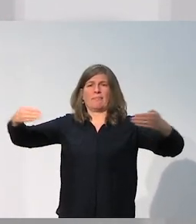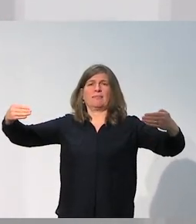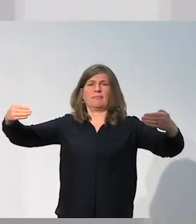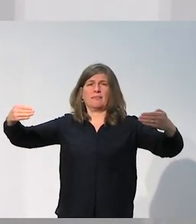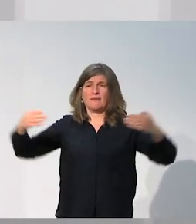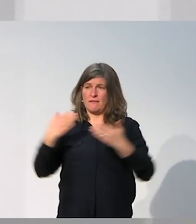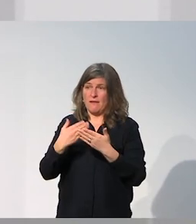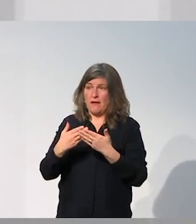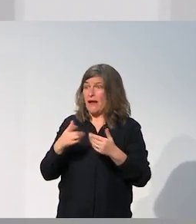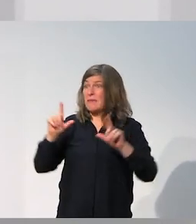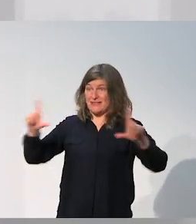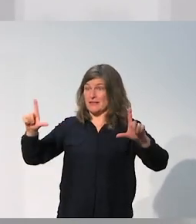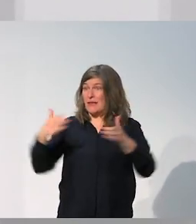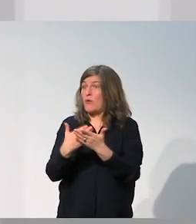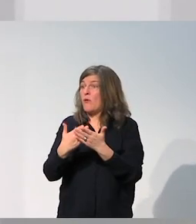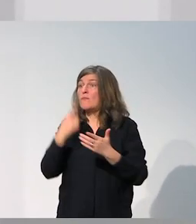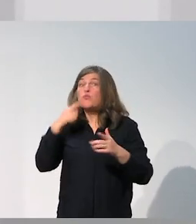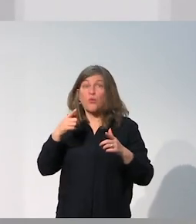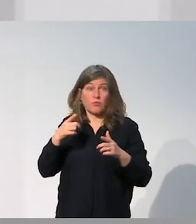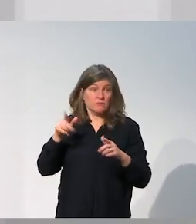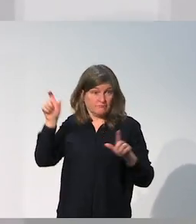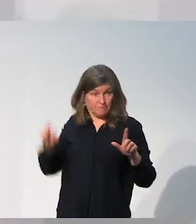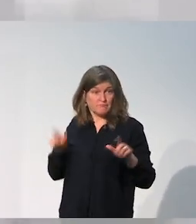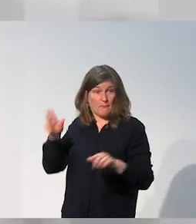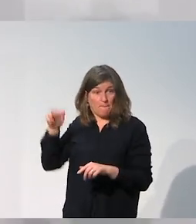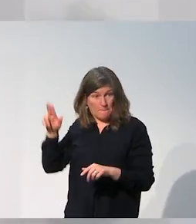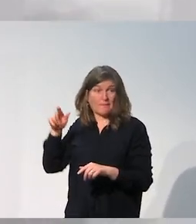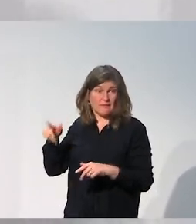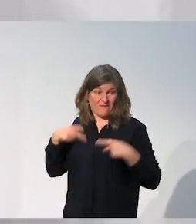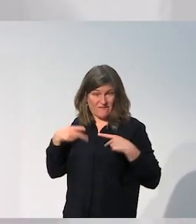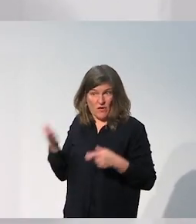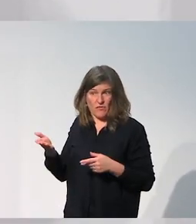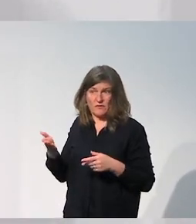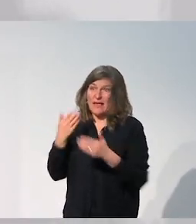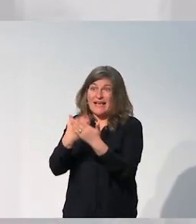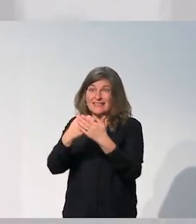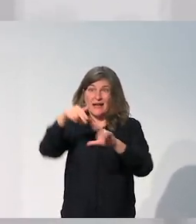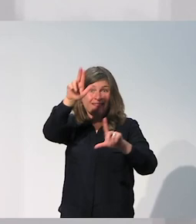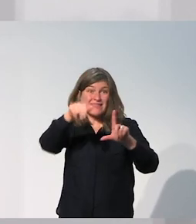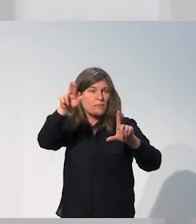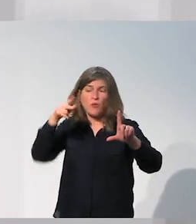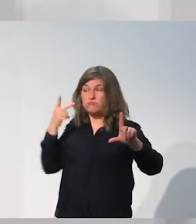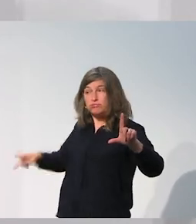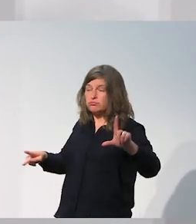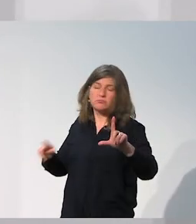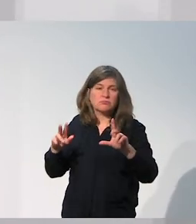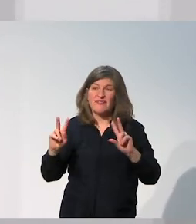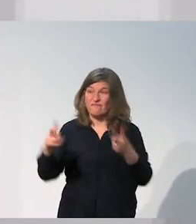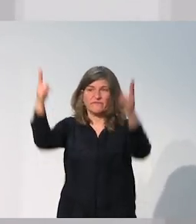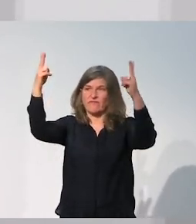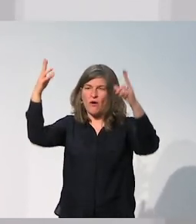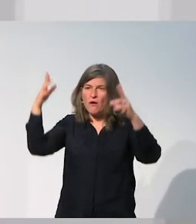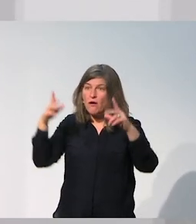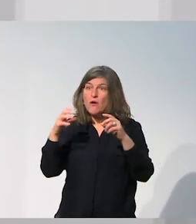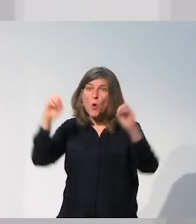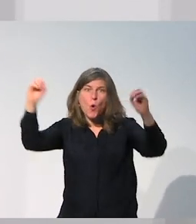Vincent Biulès, par exemple, hein, pour citer un peintre vivant, hein, voilà, bah ce tableau, c'est de la vivante matière, c'est de la lumière, c'est du silence